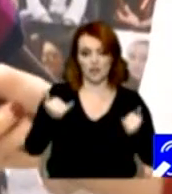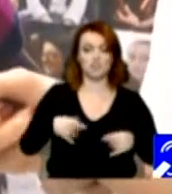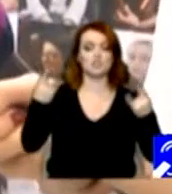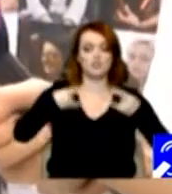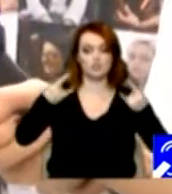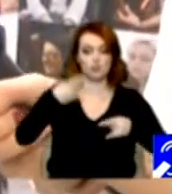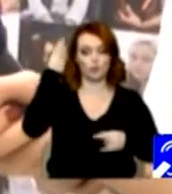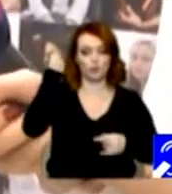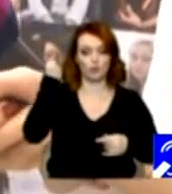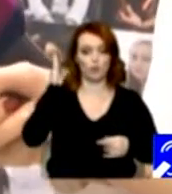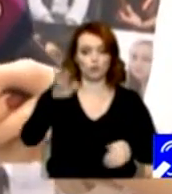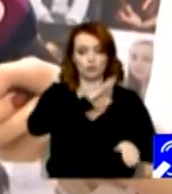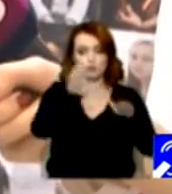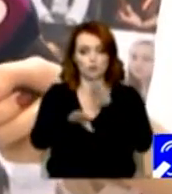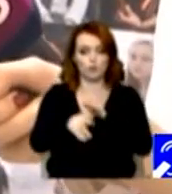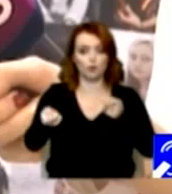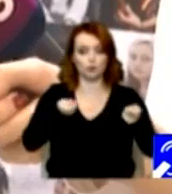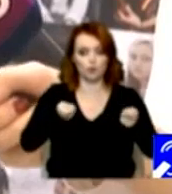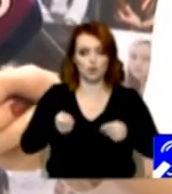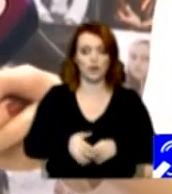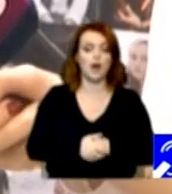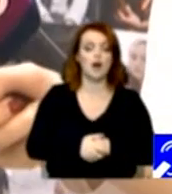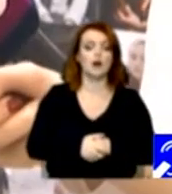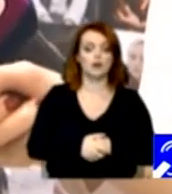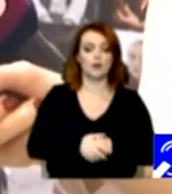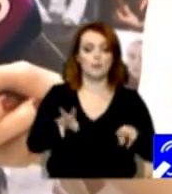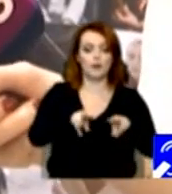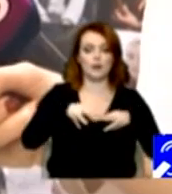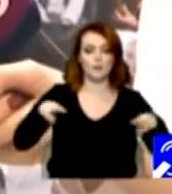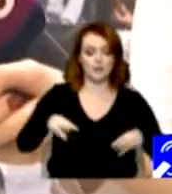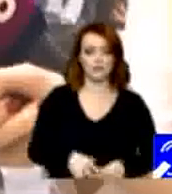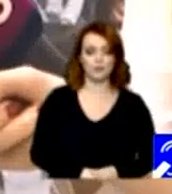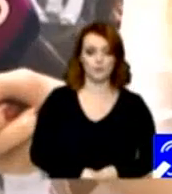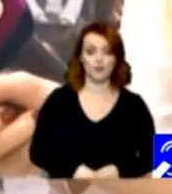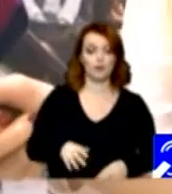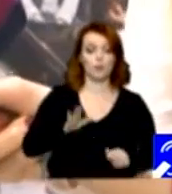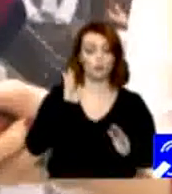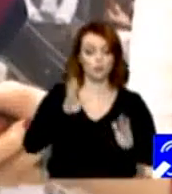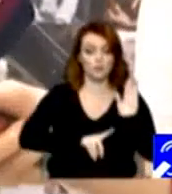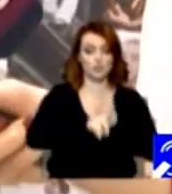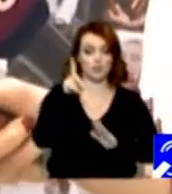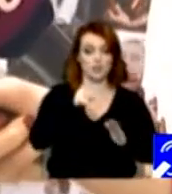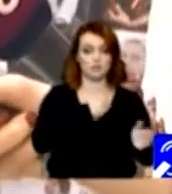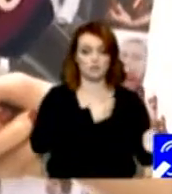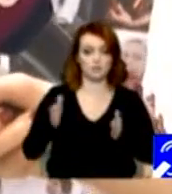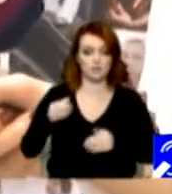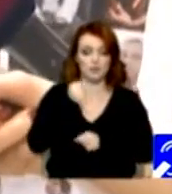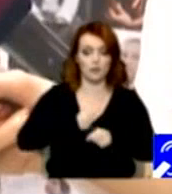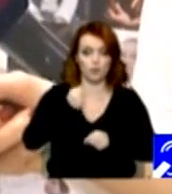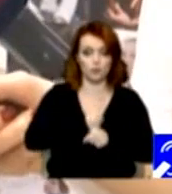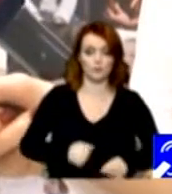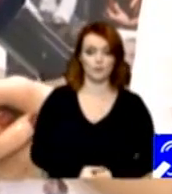normalitate pentru că nu poate un regulator pentru ce au este un regulator așa cum este îi consiliu